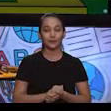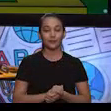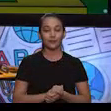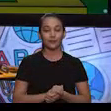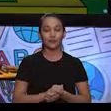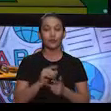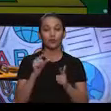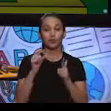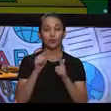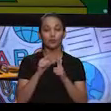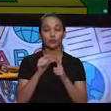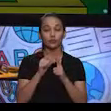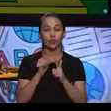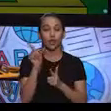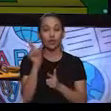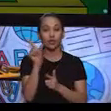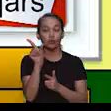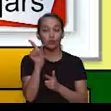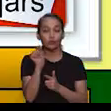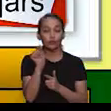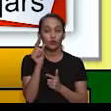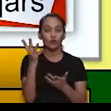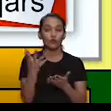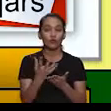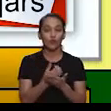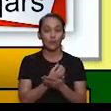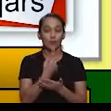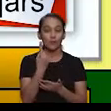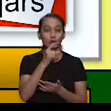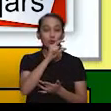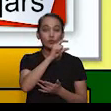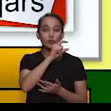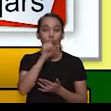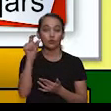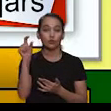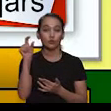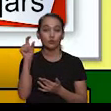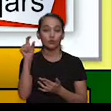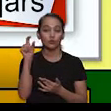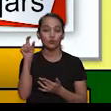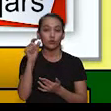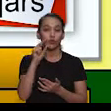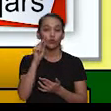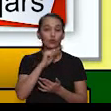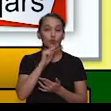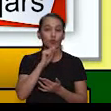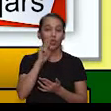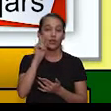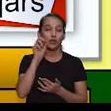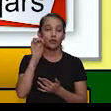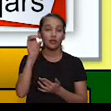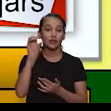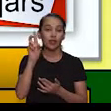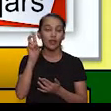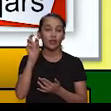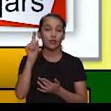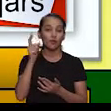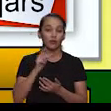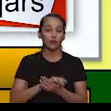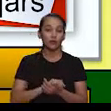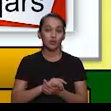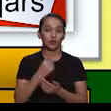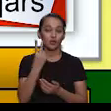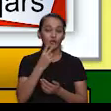Berilgan so'zlar juftini toping. Birinchi ustunda choy, qarz, bog'.